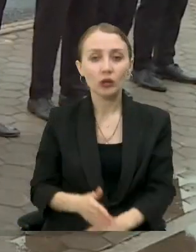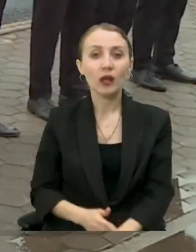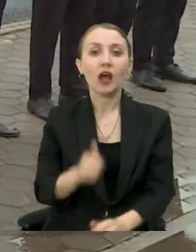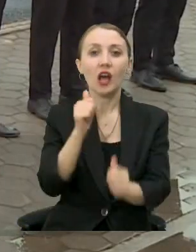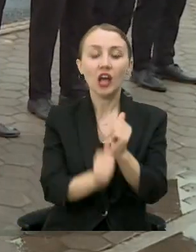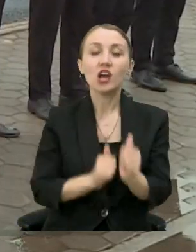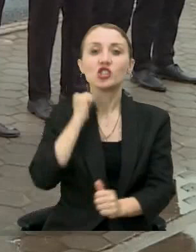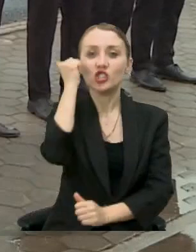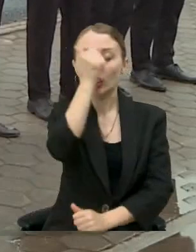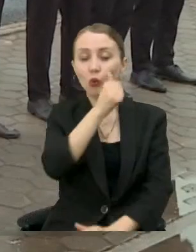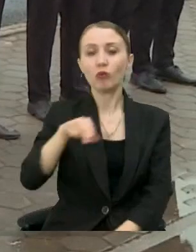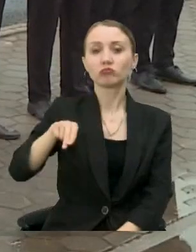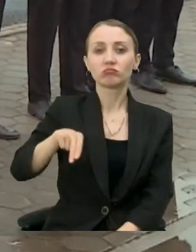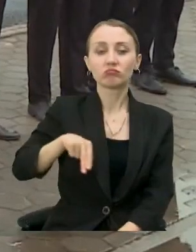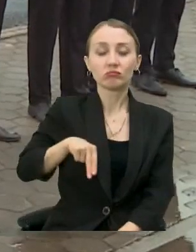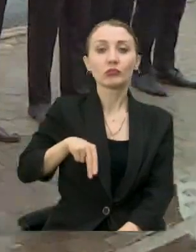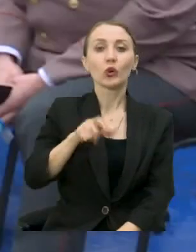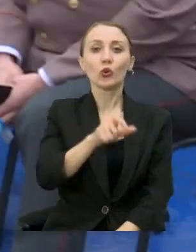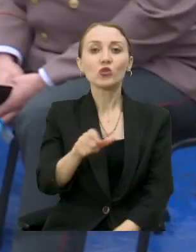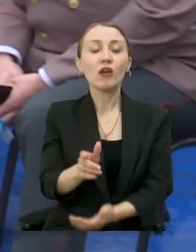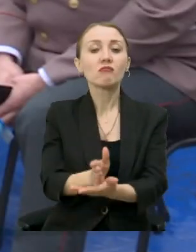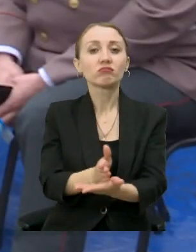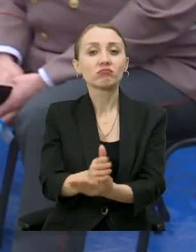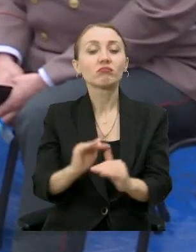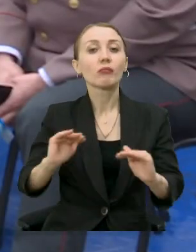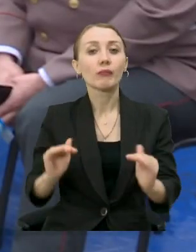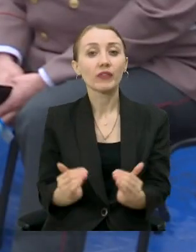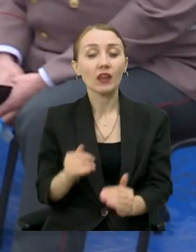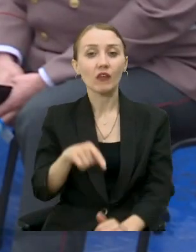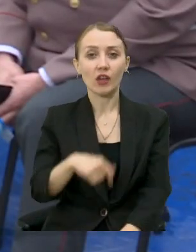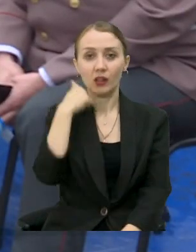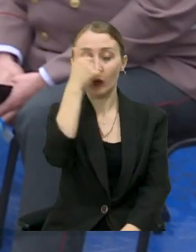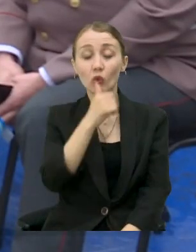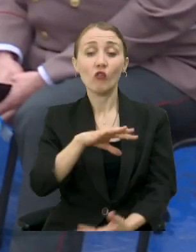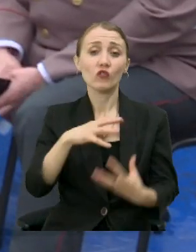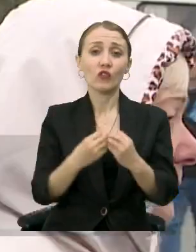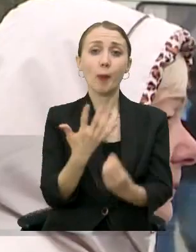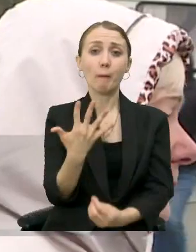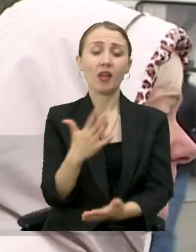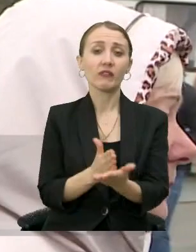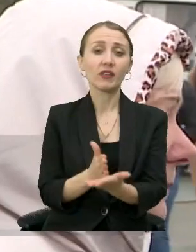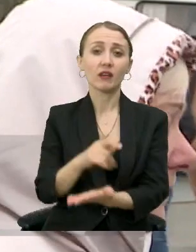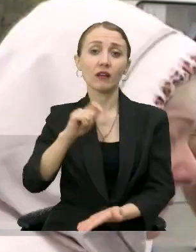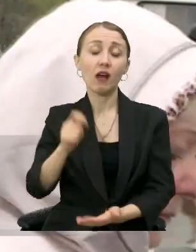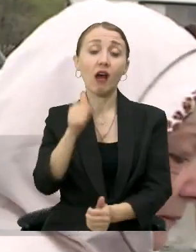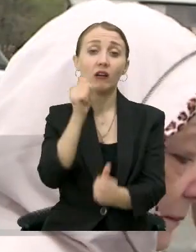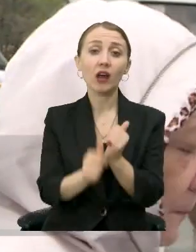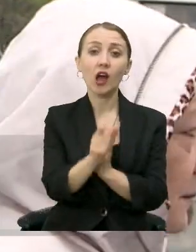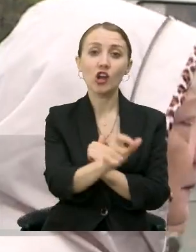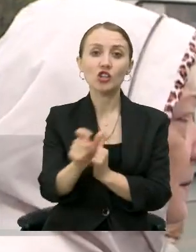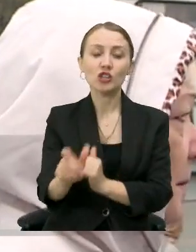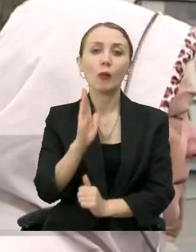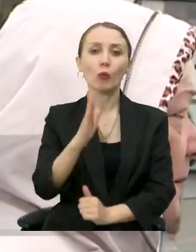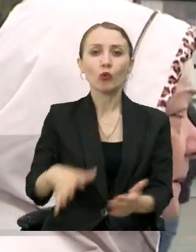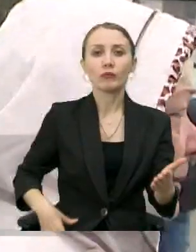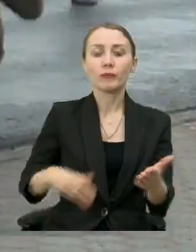годом количество фронтовиков сокращается. В этот день по области всего 5 ветеранов войны. Каждому из них в преддверии Дня Победы будет